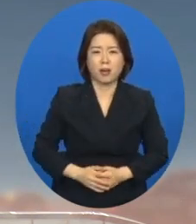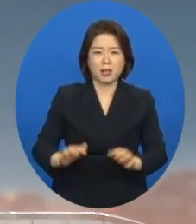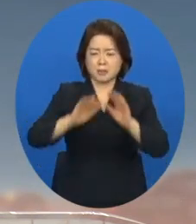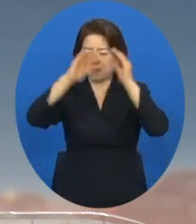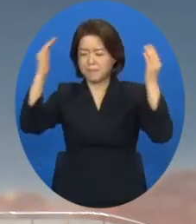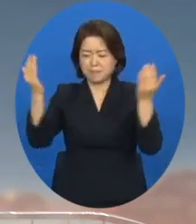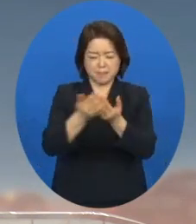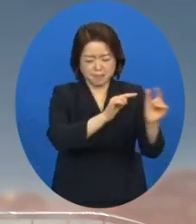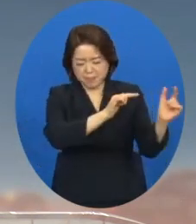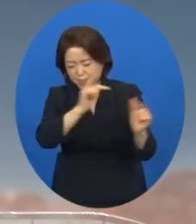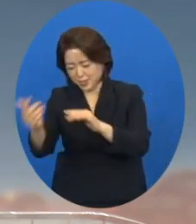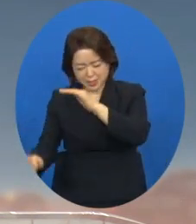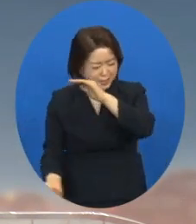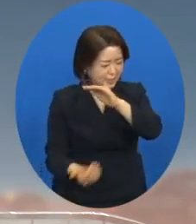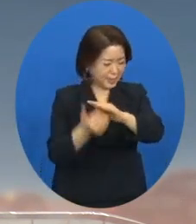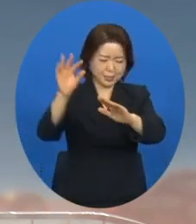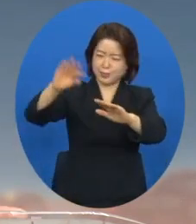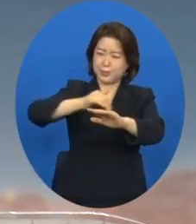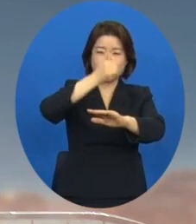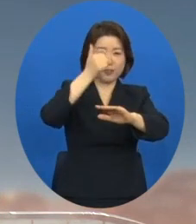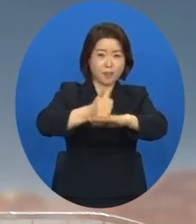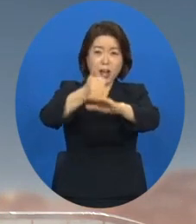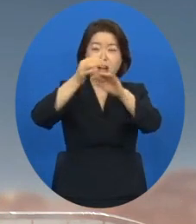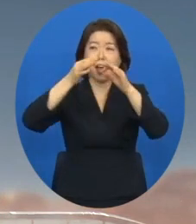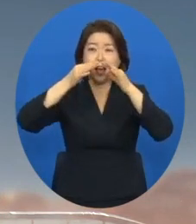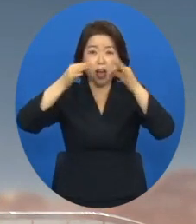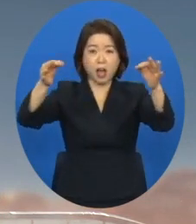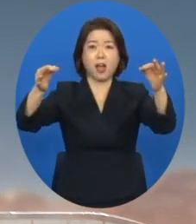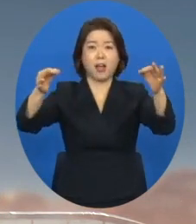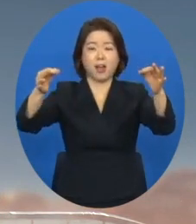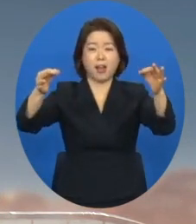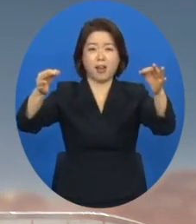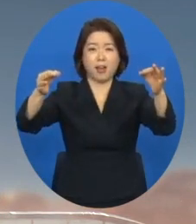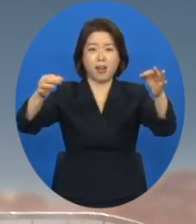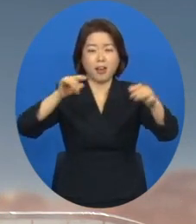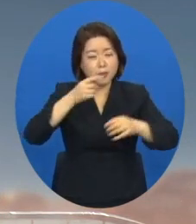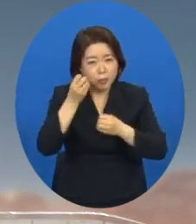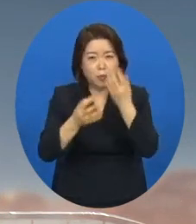만유의 왕, 만유의 왕.